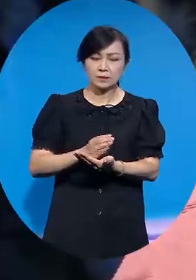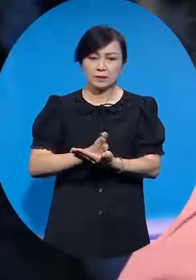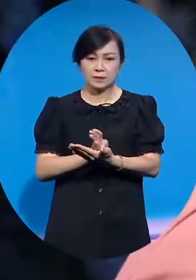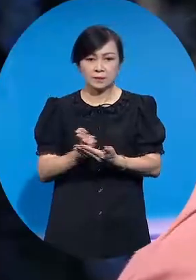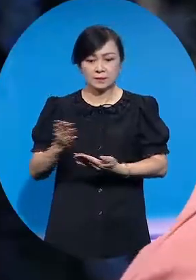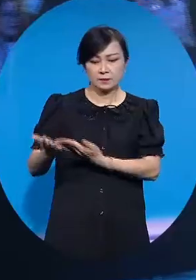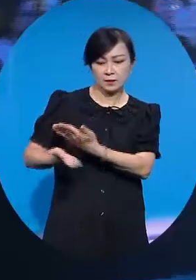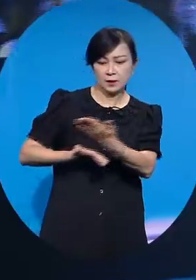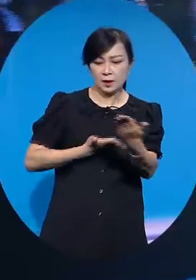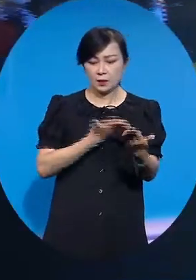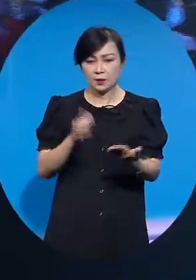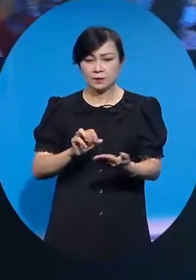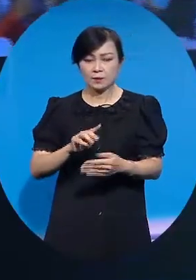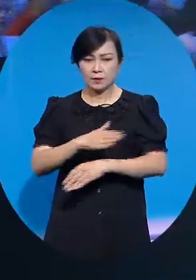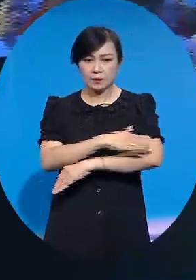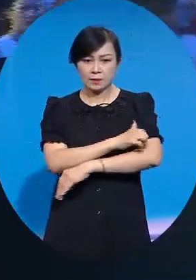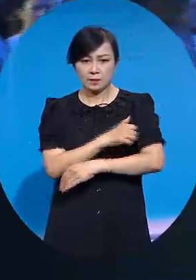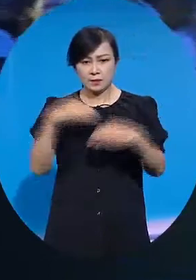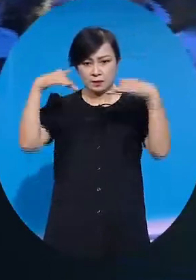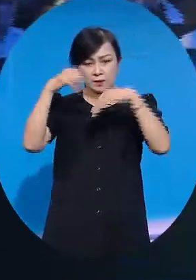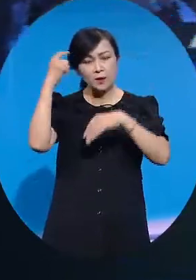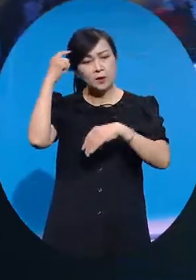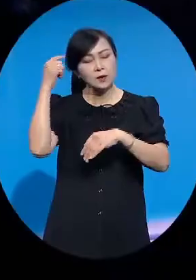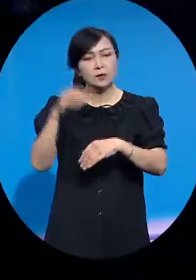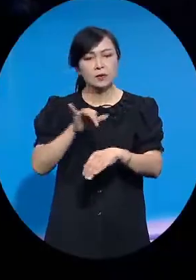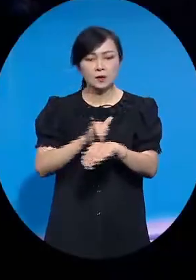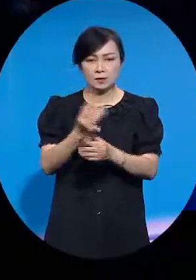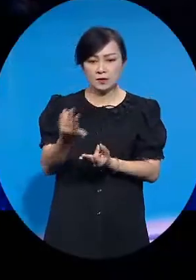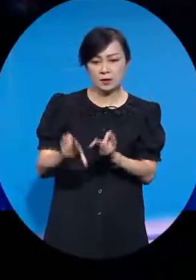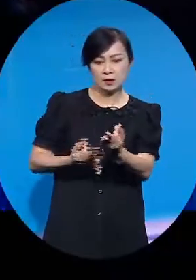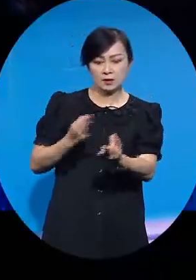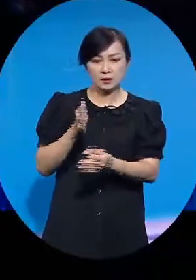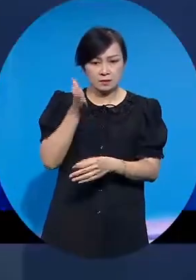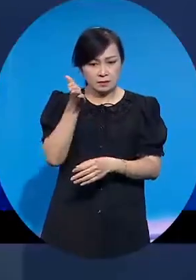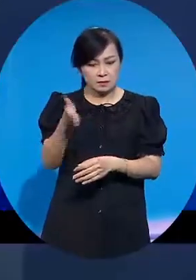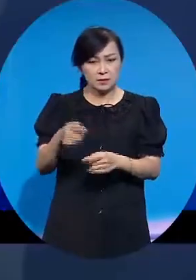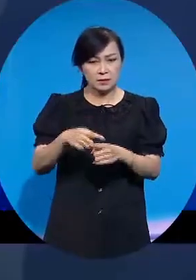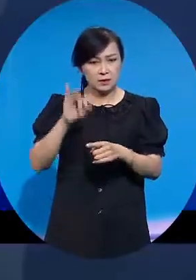sẻ và thảo luận, Việt Nam Works giúp cho người tham gia hiểu rõ hơn về nhu cầu thị trường, bản thân, hướng